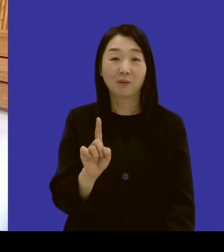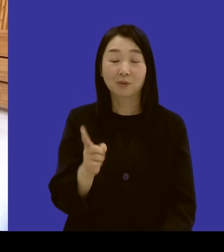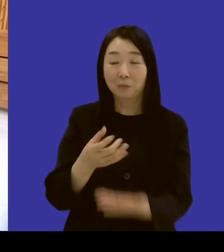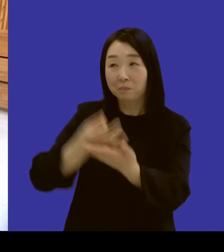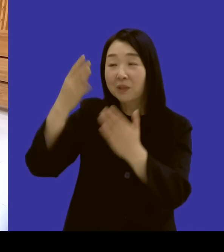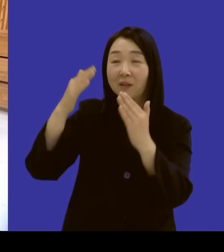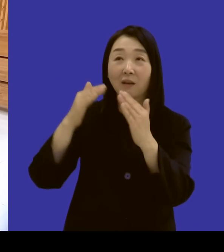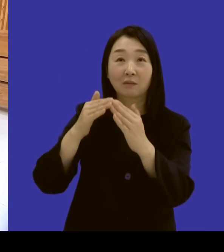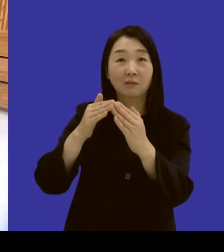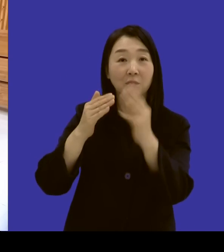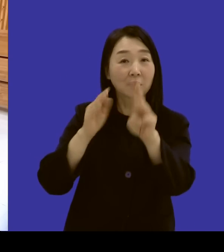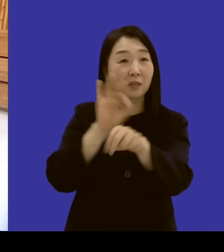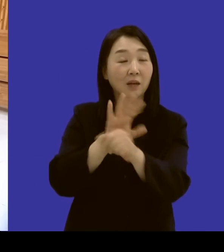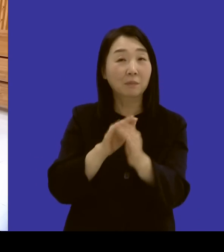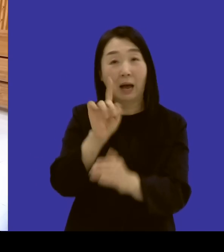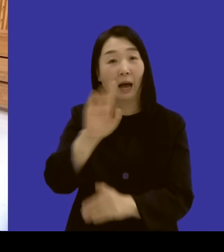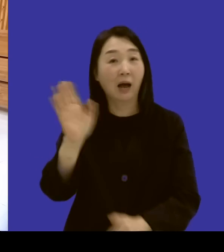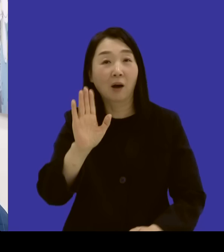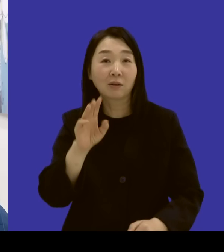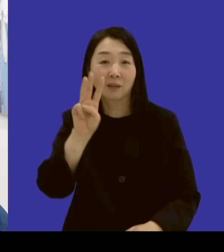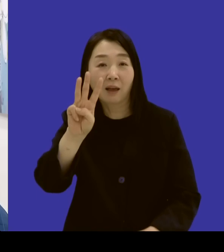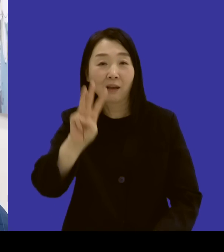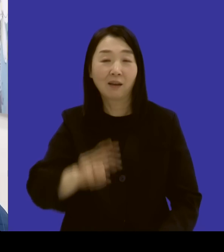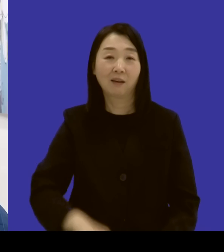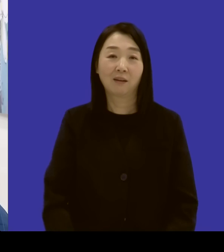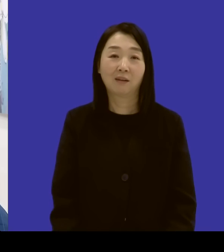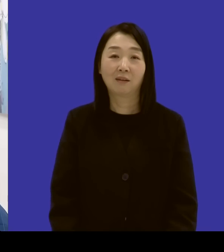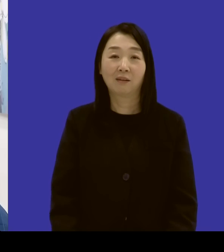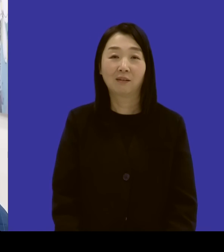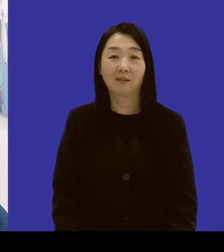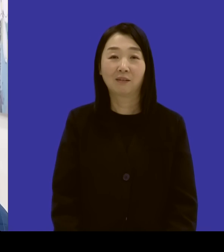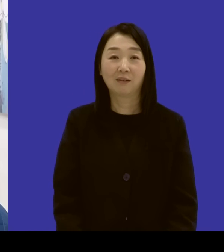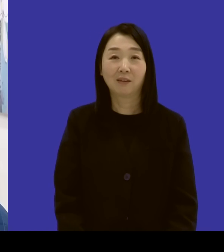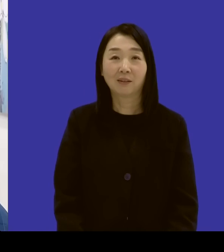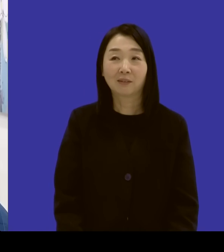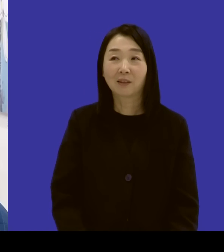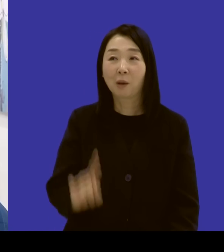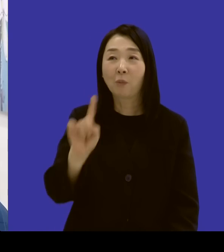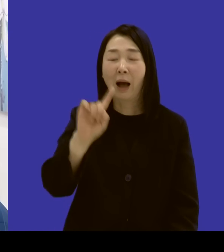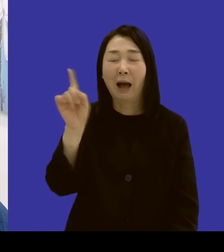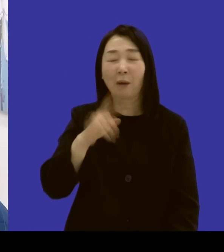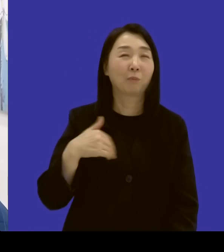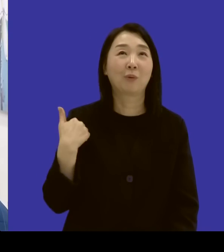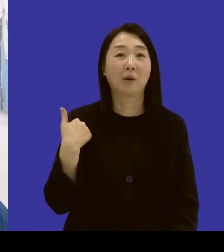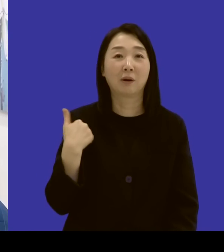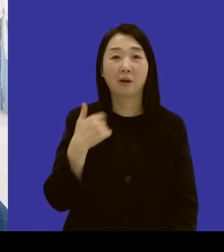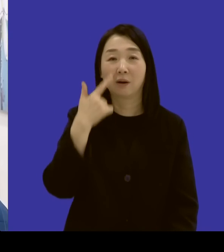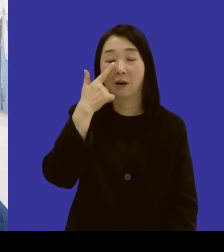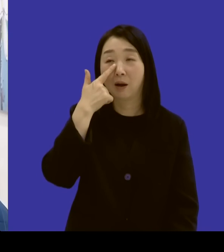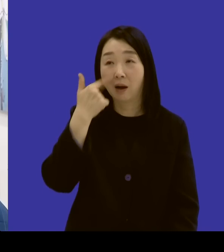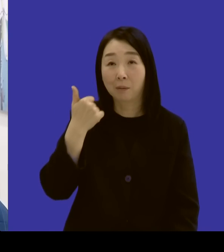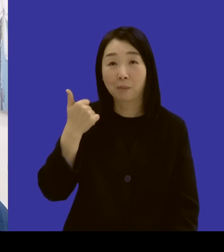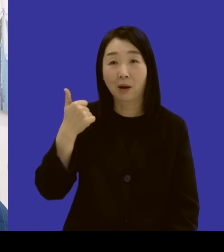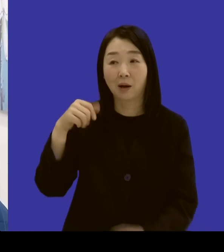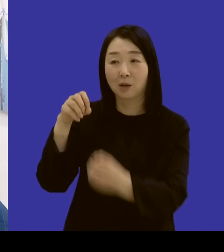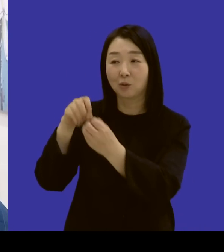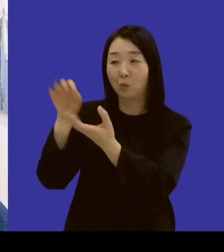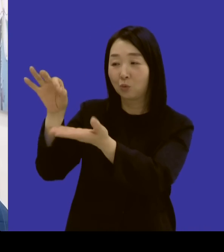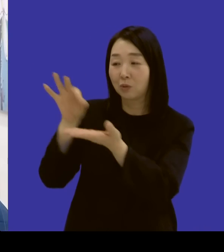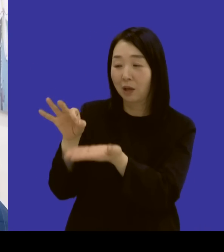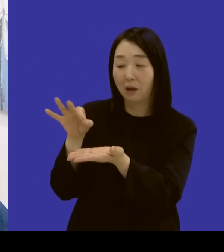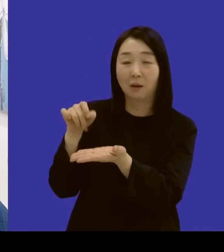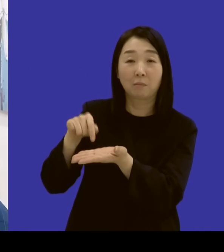네? 아니 어떻게 한 사서요? 채가 아니라 세 채. 제가 그러니까 아빠 유산으로? 뭐 딱 안 보이는 거. 그러니까 아빠 유산으로 사실은